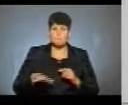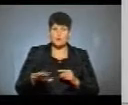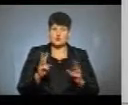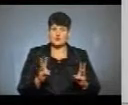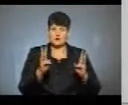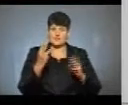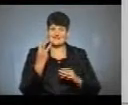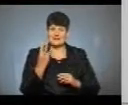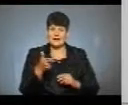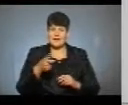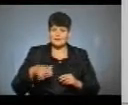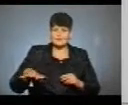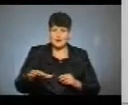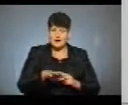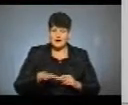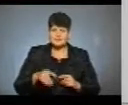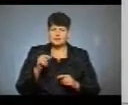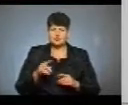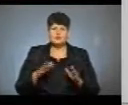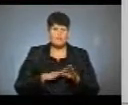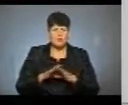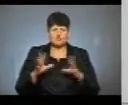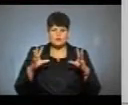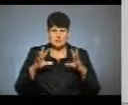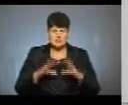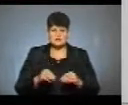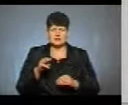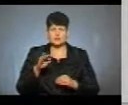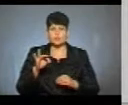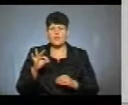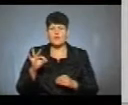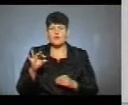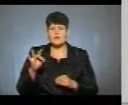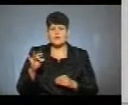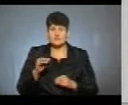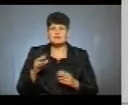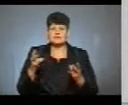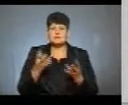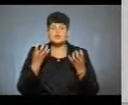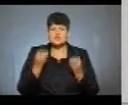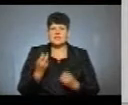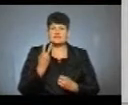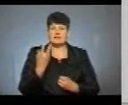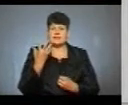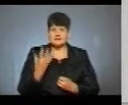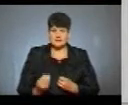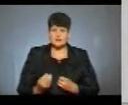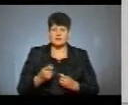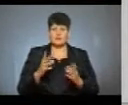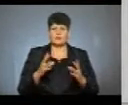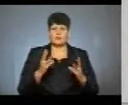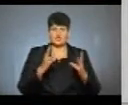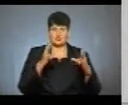3 гектари. Для того, щоб повністю загасити тліючий торф, потрібно ще 2 дні. Пожежу гасять 9